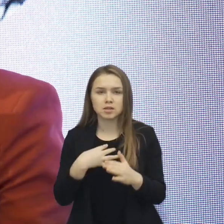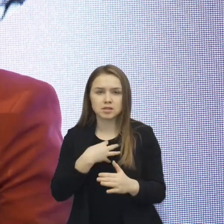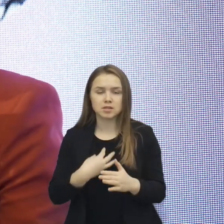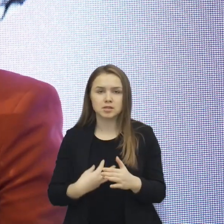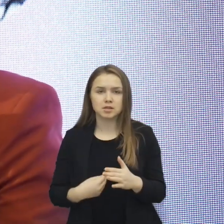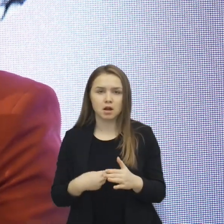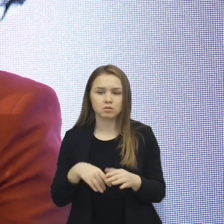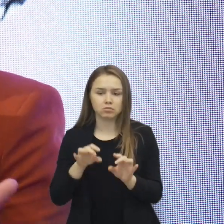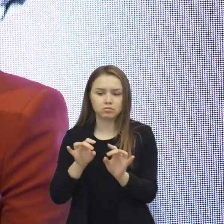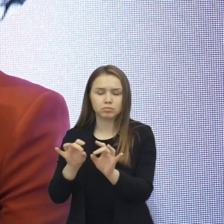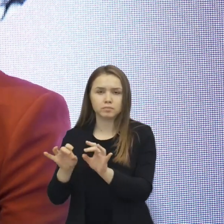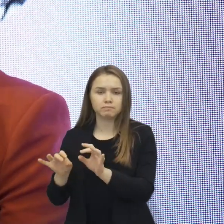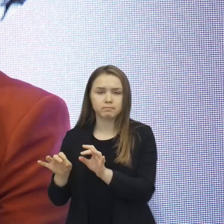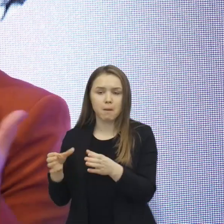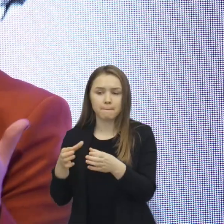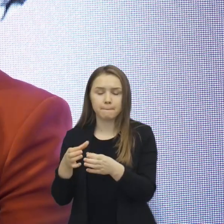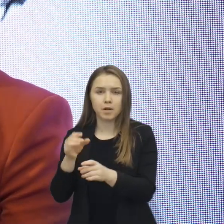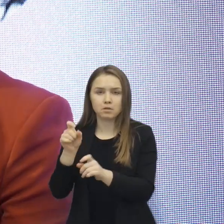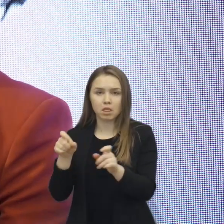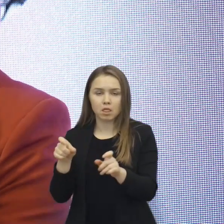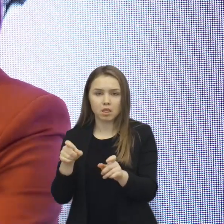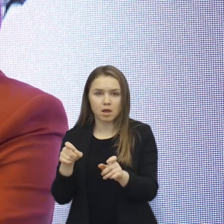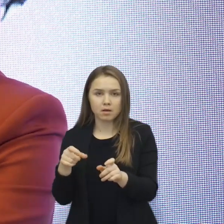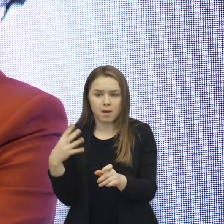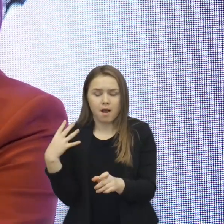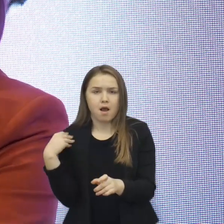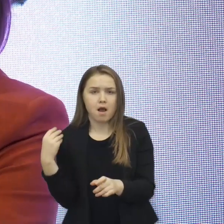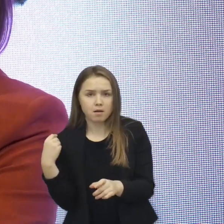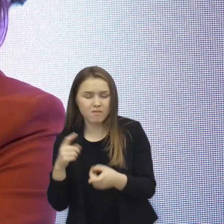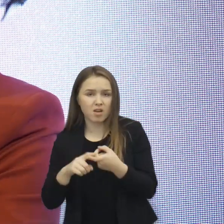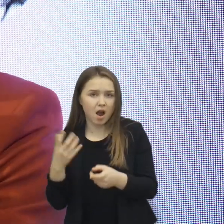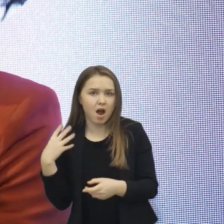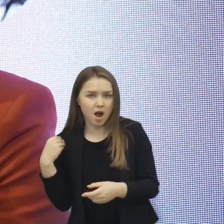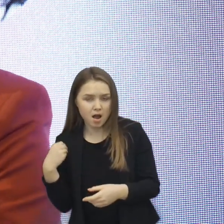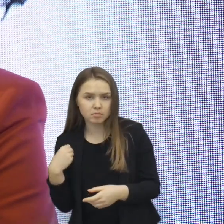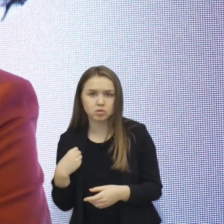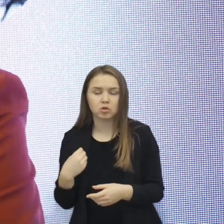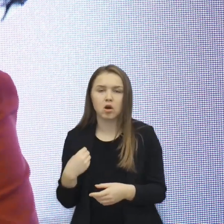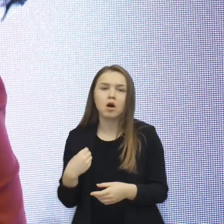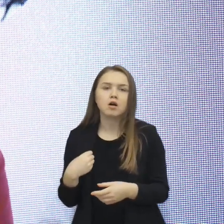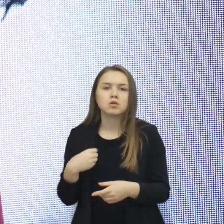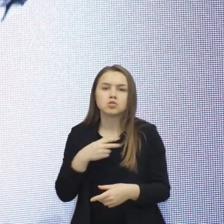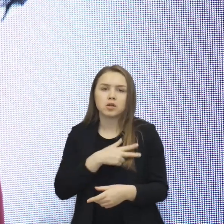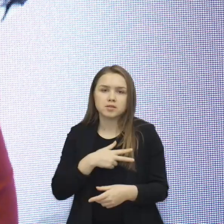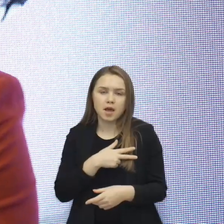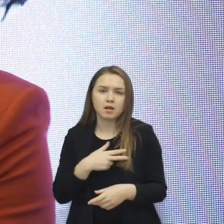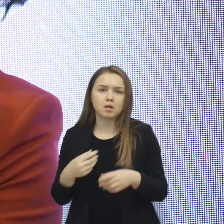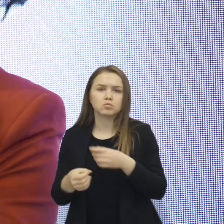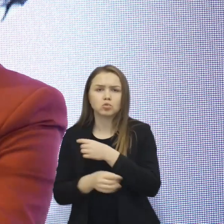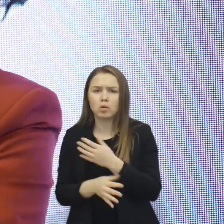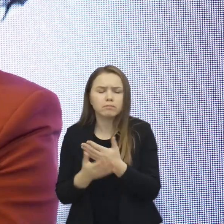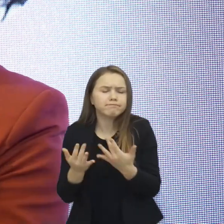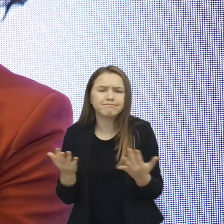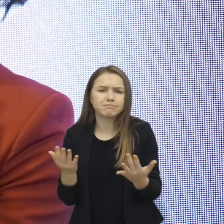pasiekti kuo įvairesnius trans bendruomenės asmenis, tiek amžiaus prasme, tiek kilmės, socialinės padėties ir panašiai. Ir